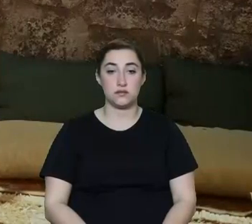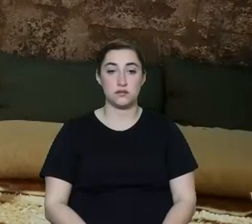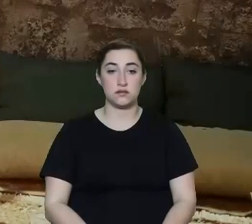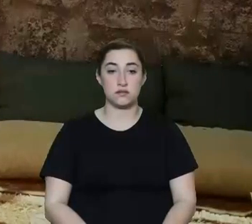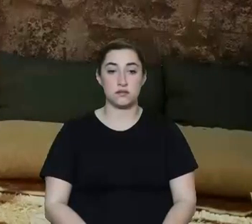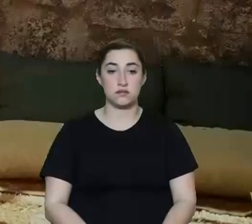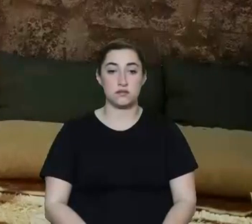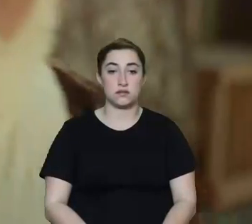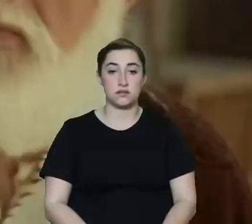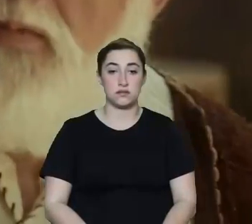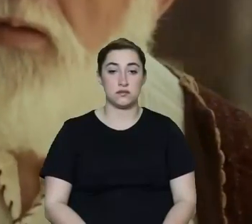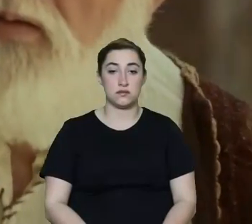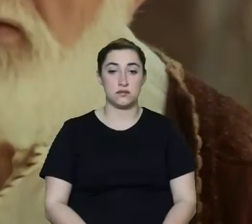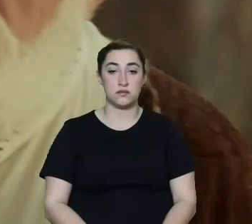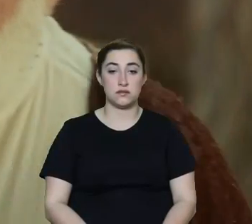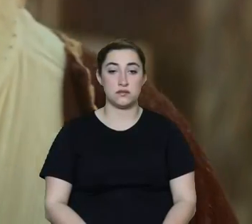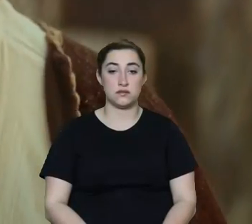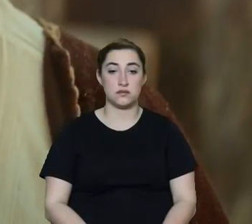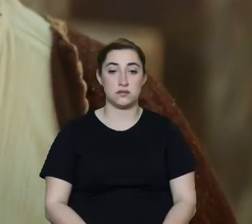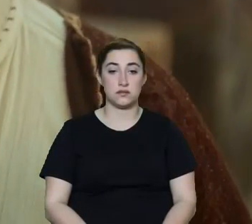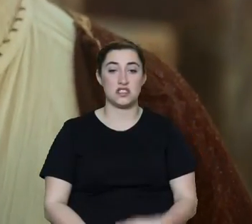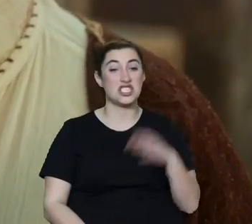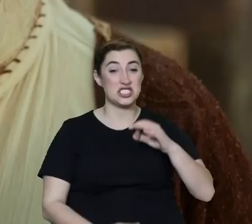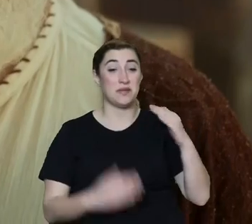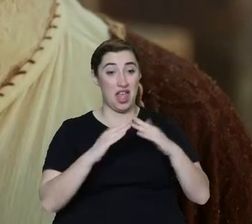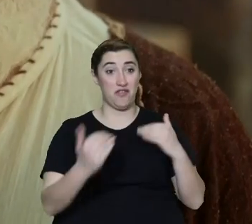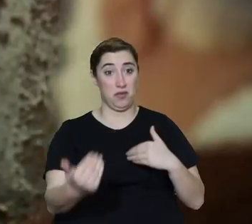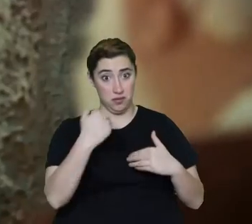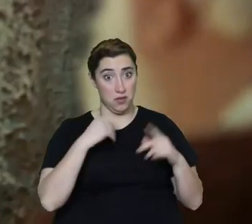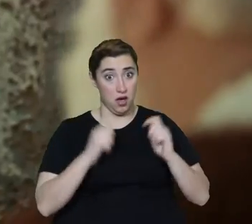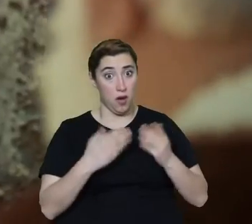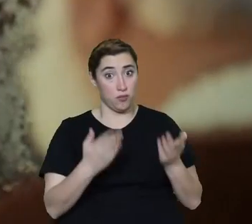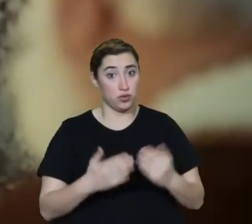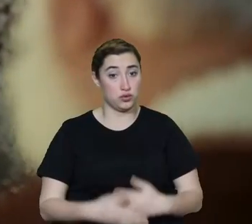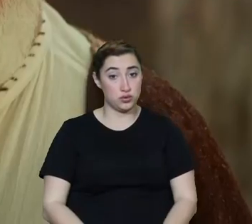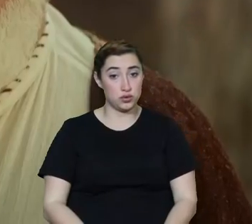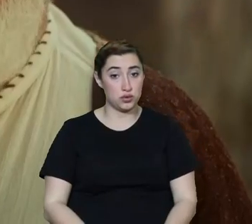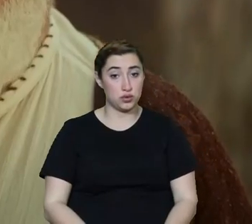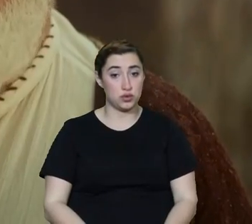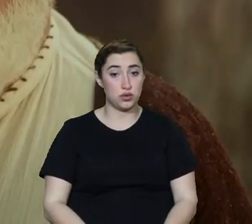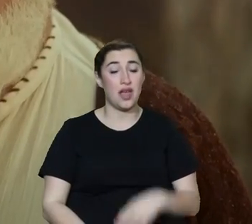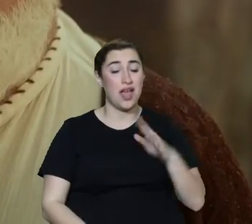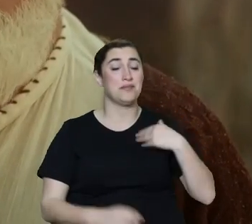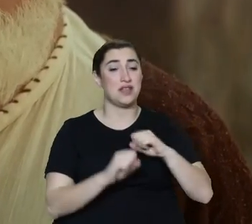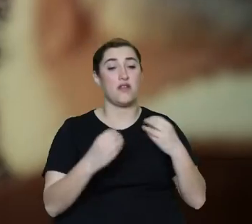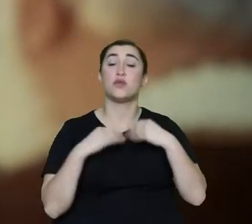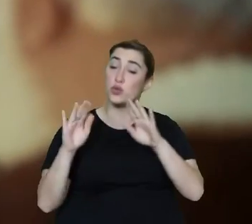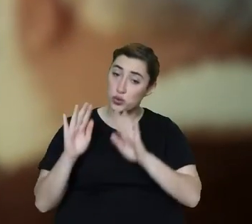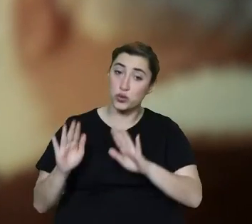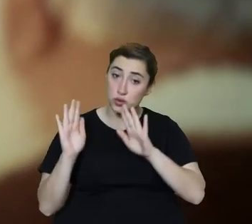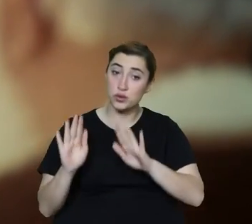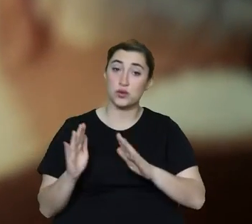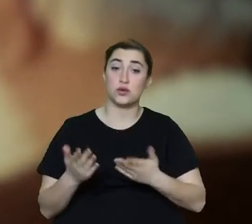Ertegün kapıdan çıkıp tavırlı gözlerle karşısına geçti. Şimdi evimizi basarsın Kadı Efendi. Hem mağdur edersin bizi. Dur hele